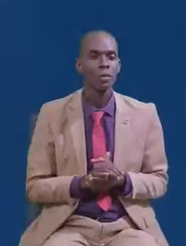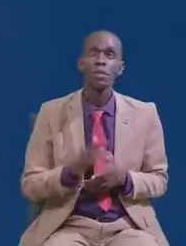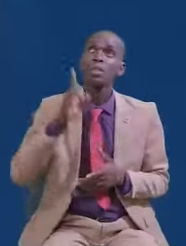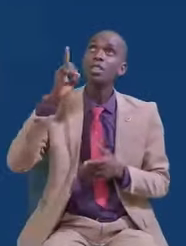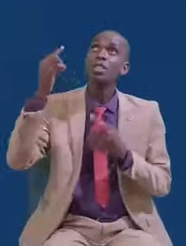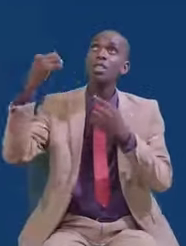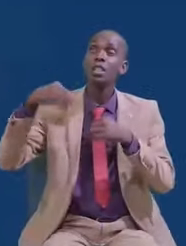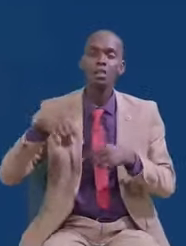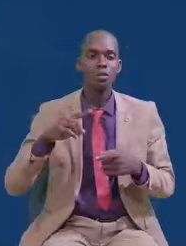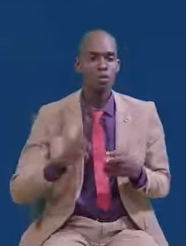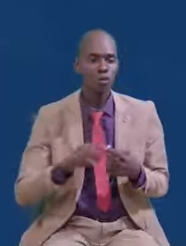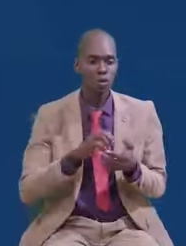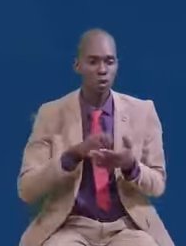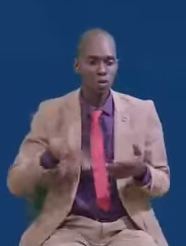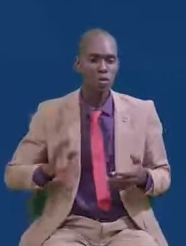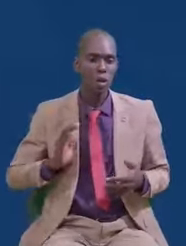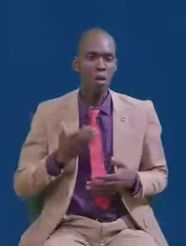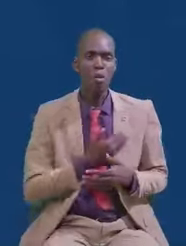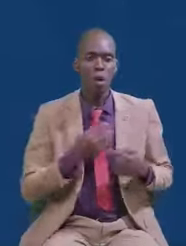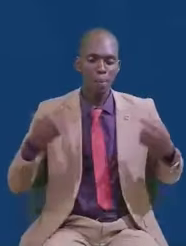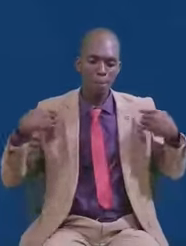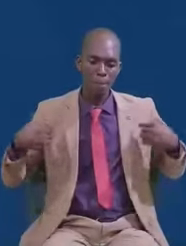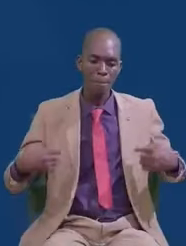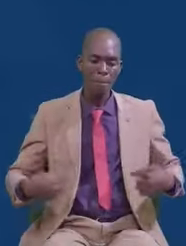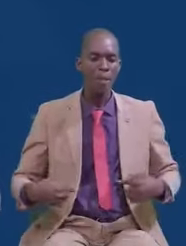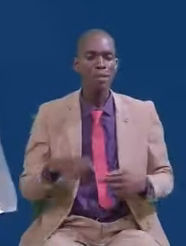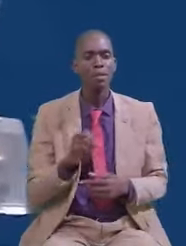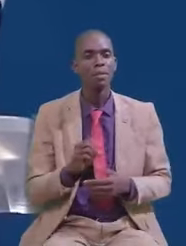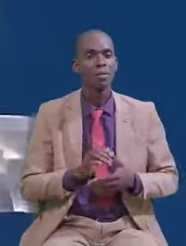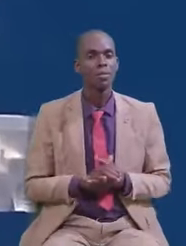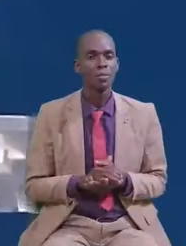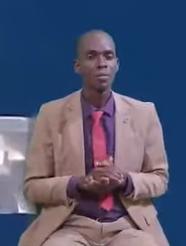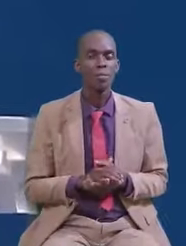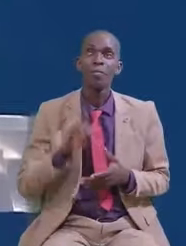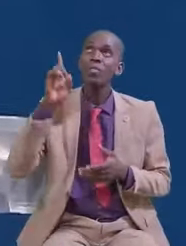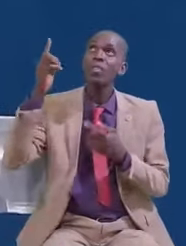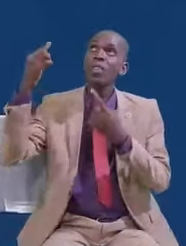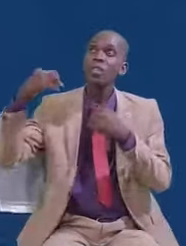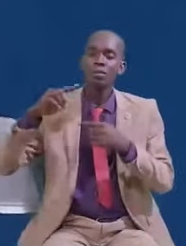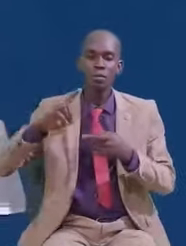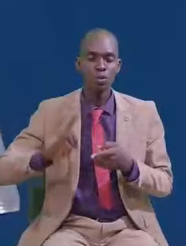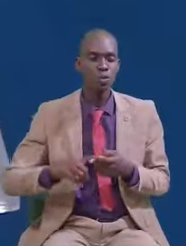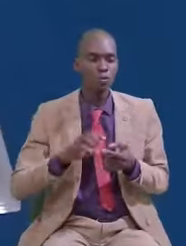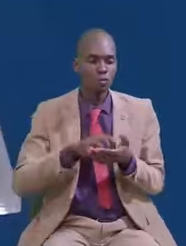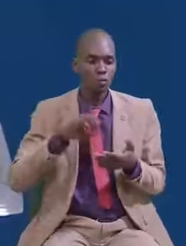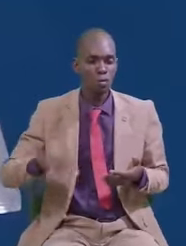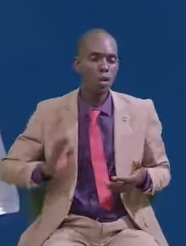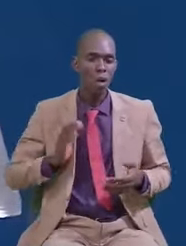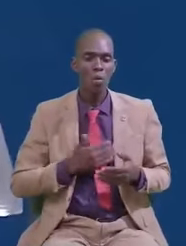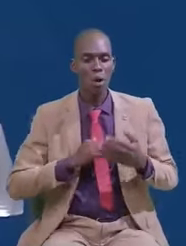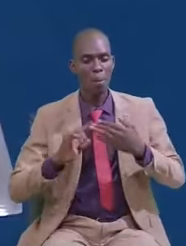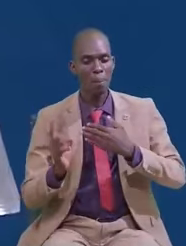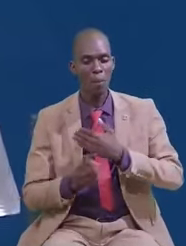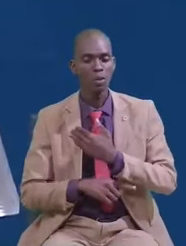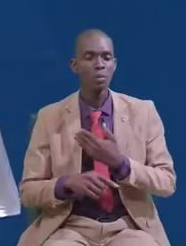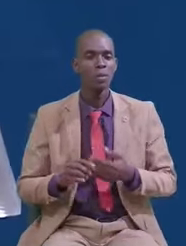Il est venu ôter nos douleurs. Il est venu porter notre